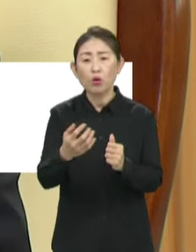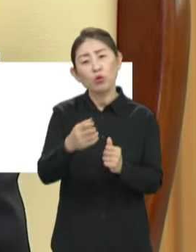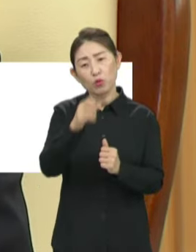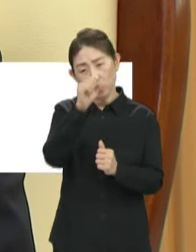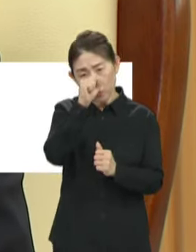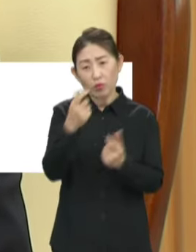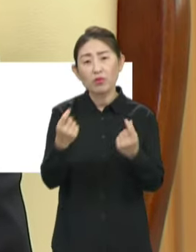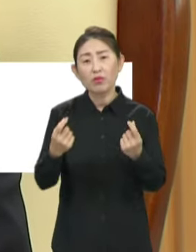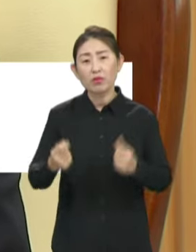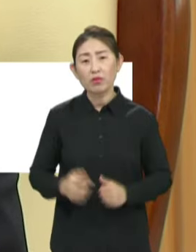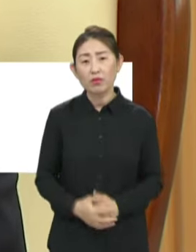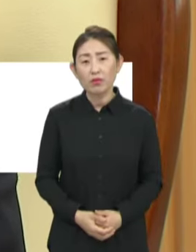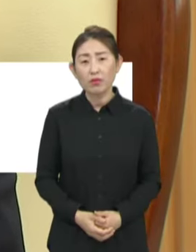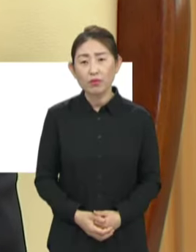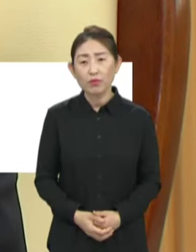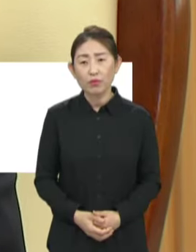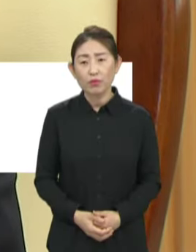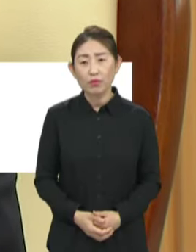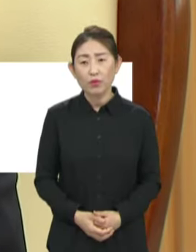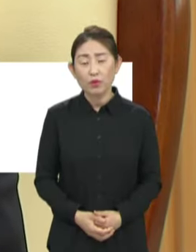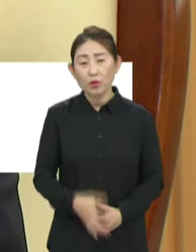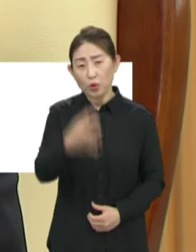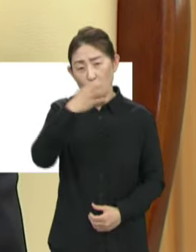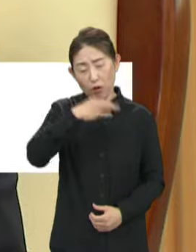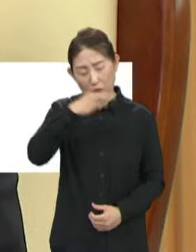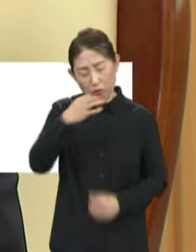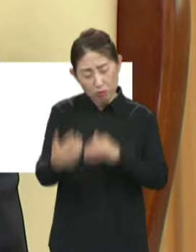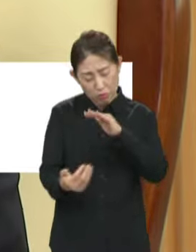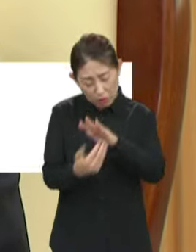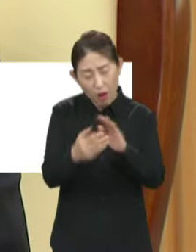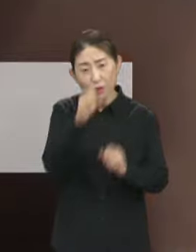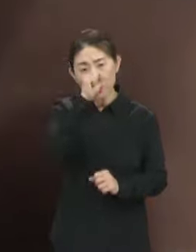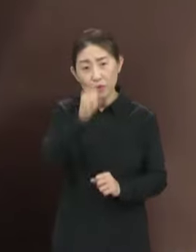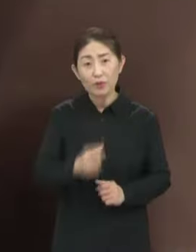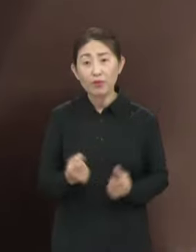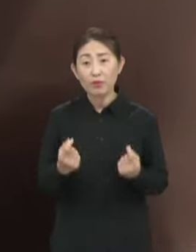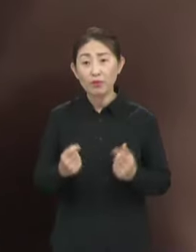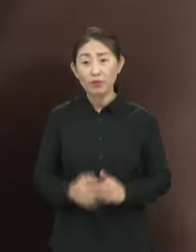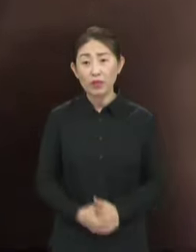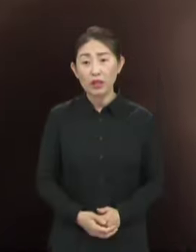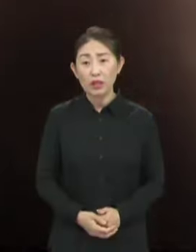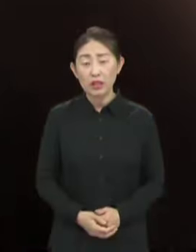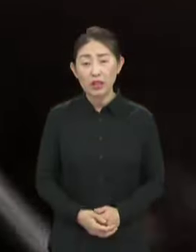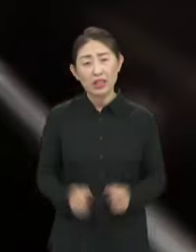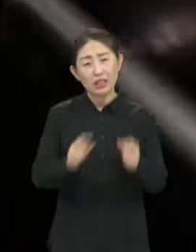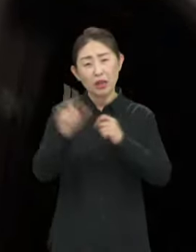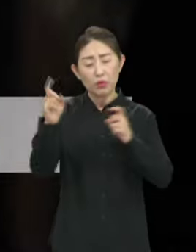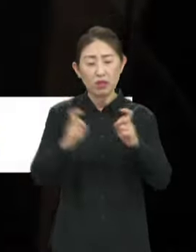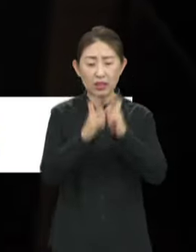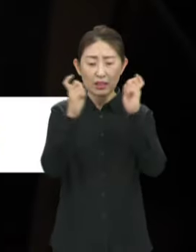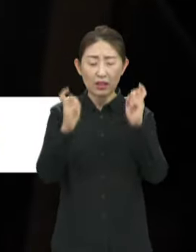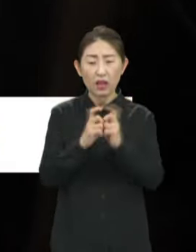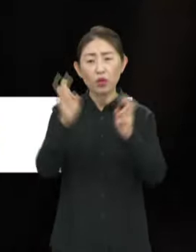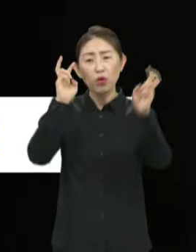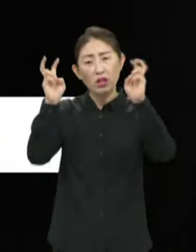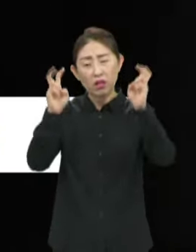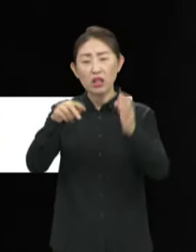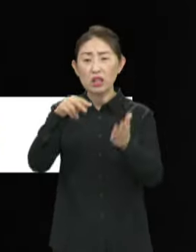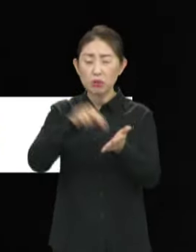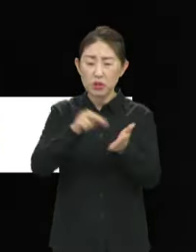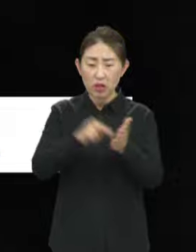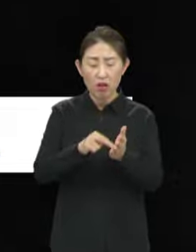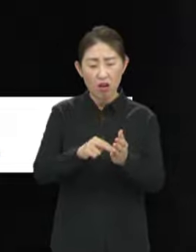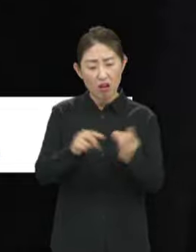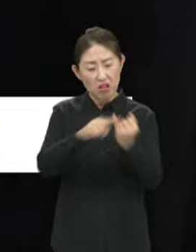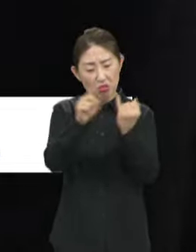정책을 좀 받아들이면서 효과가 좀 극대화될 수 있으면 좋겠다. 다만 대부분 민간 기업에선 아직 배려